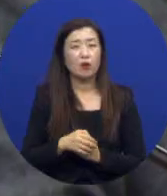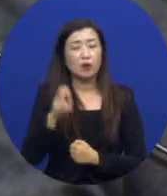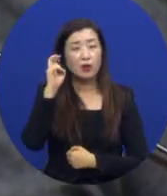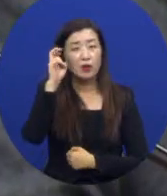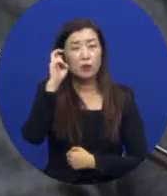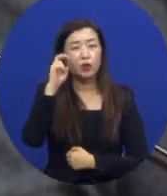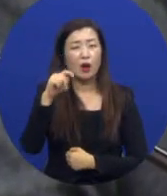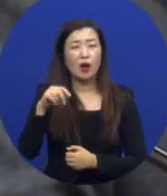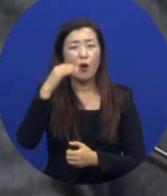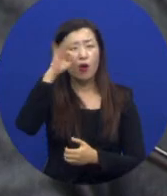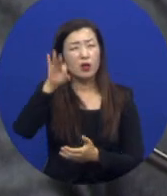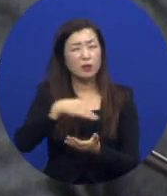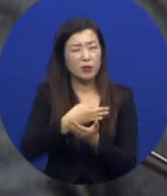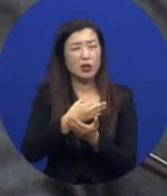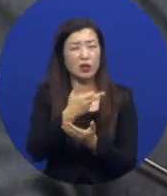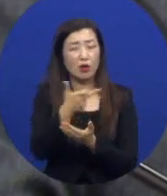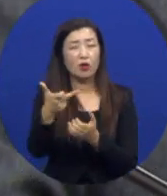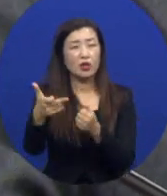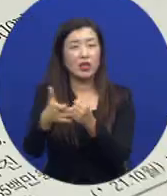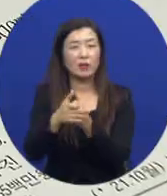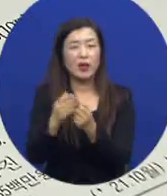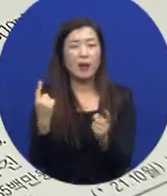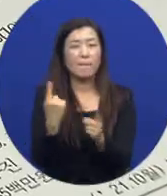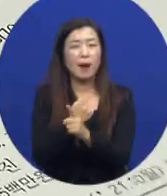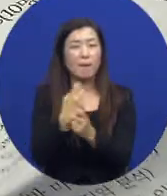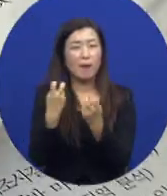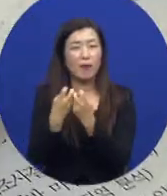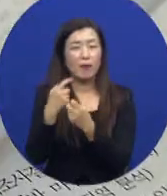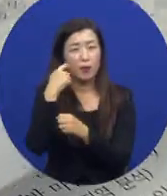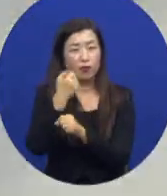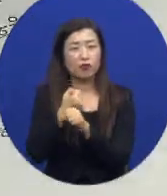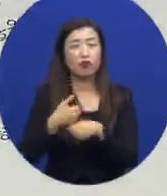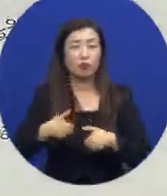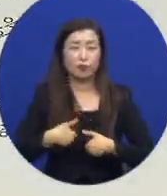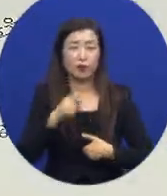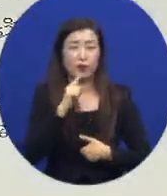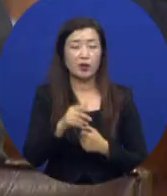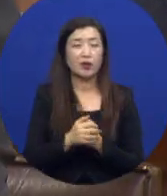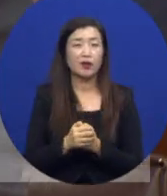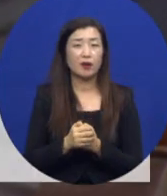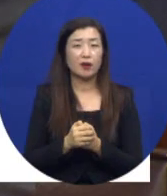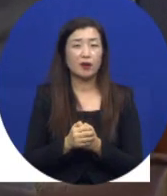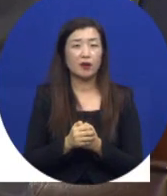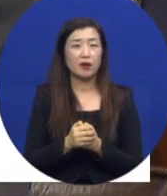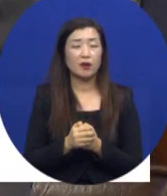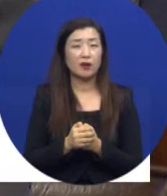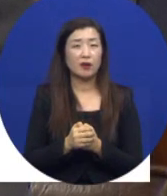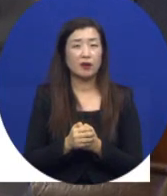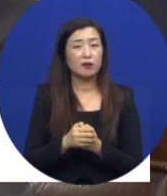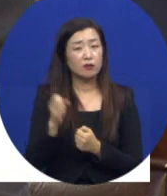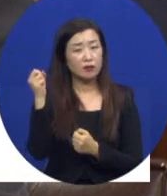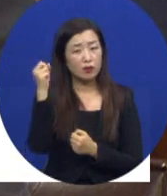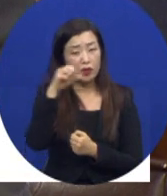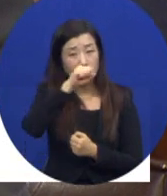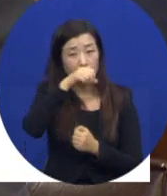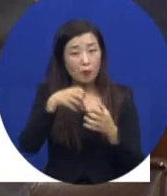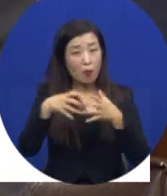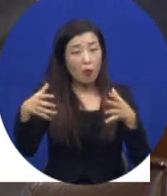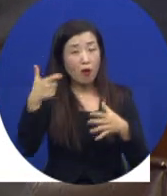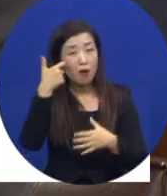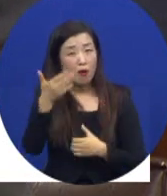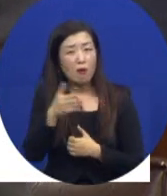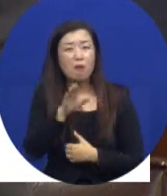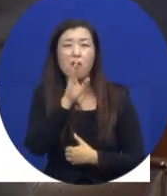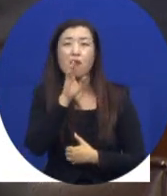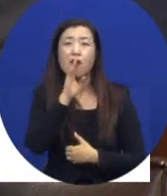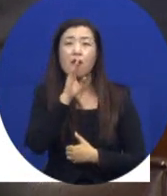인건비 상승의 원인이 있다며 개선안을 찾겠다고 밝혔습니다 그럼 이제는 아무리 뿌려야 뭡니까 그것은 으 으